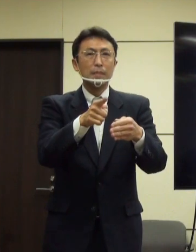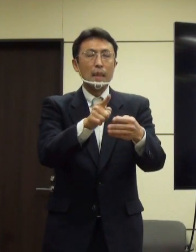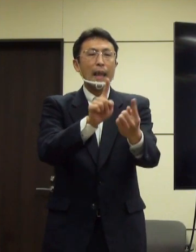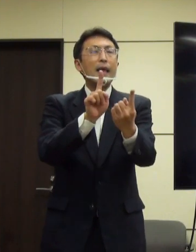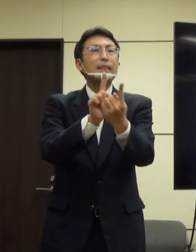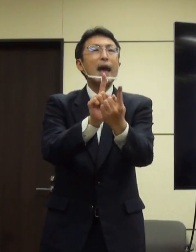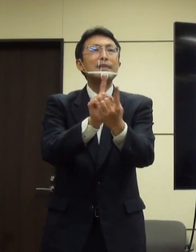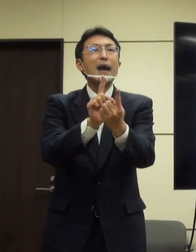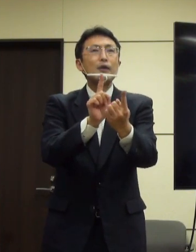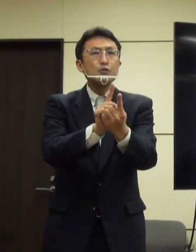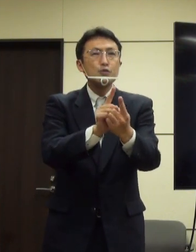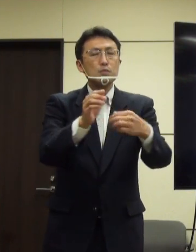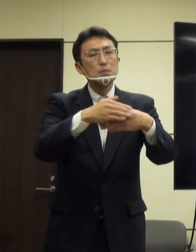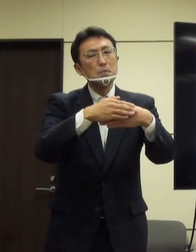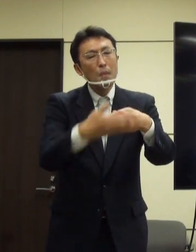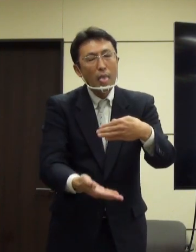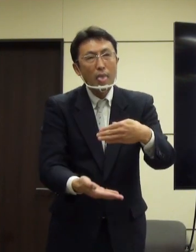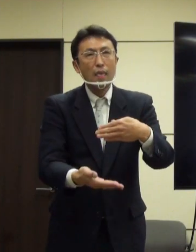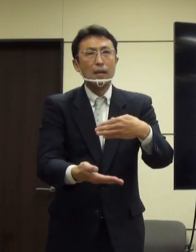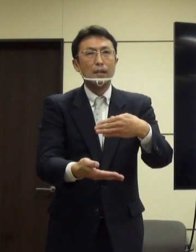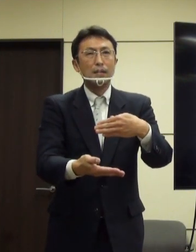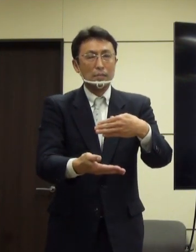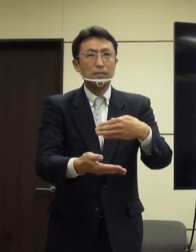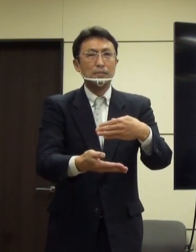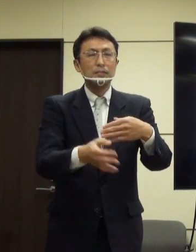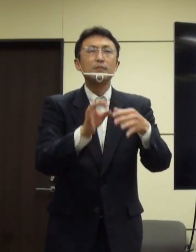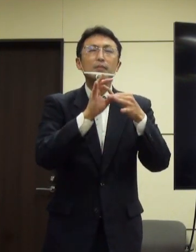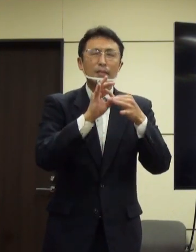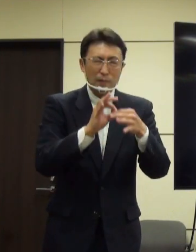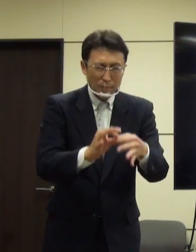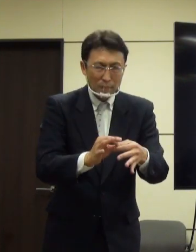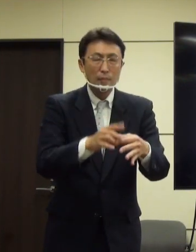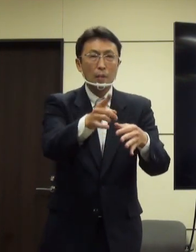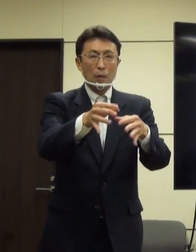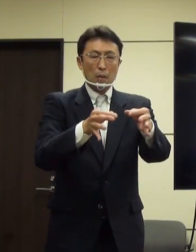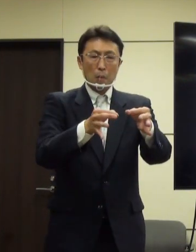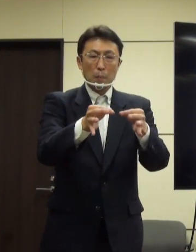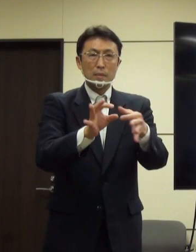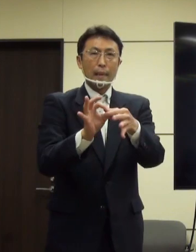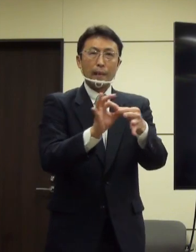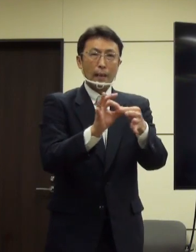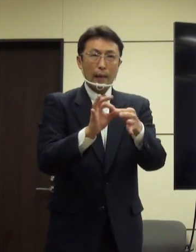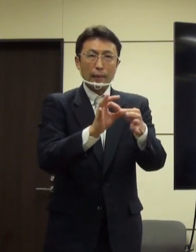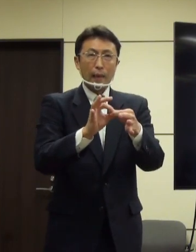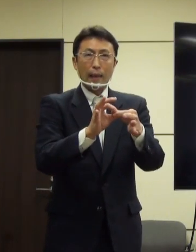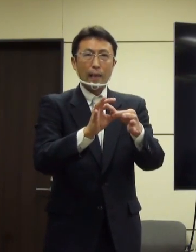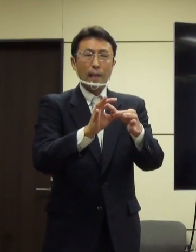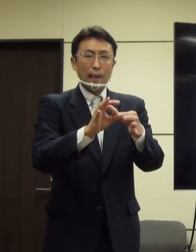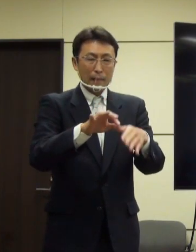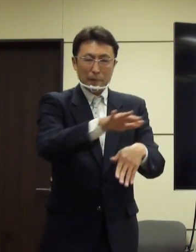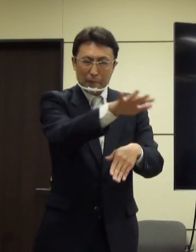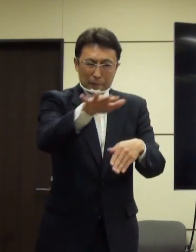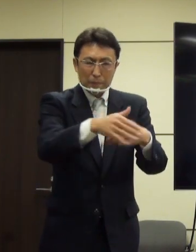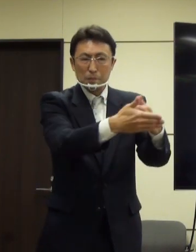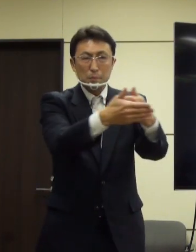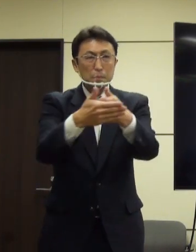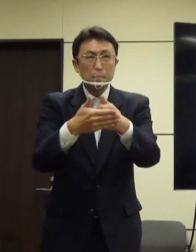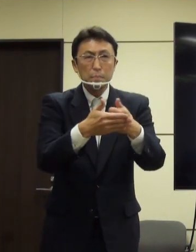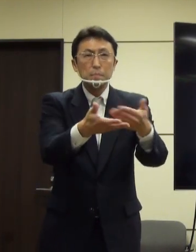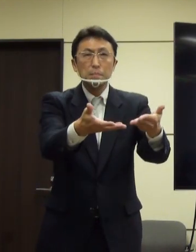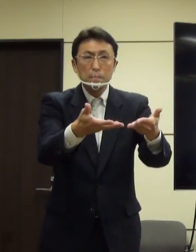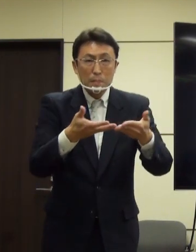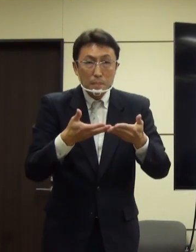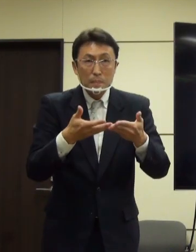で今後協会などても勉強しながら対策をとって参りたいという風に考えております